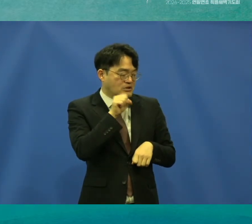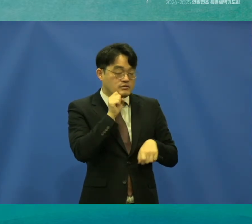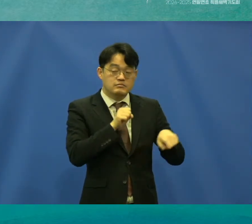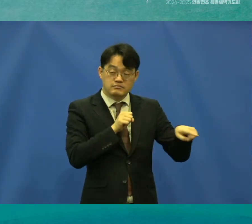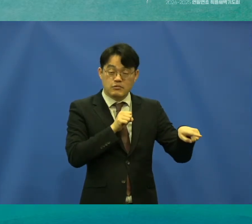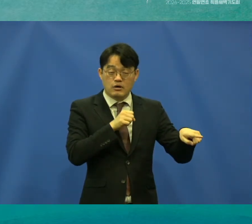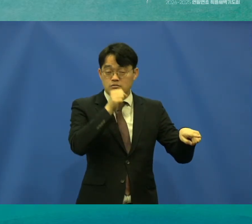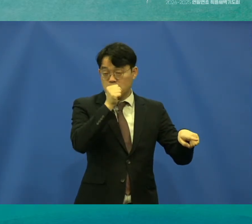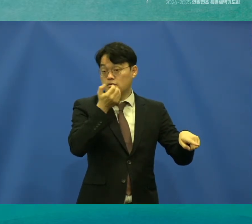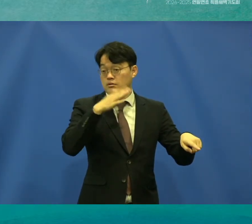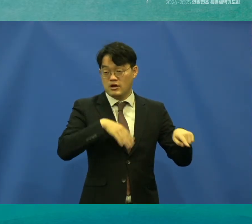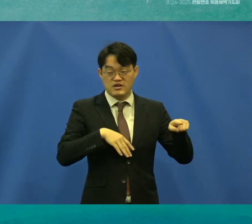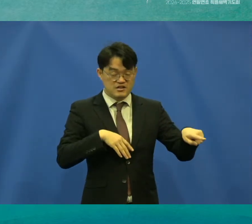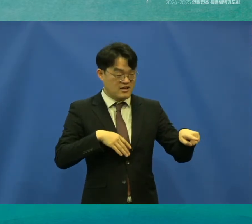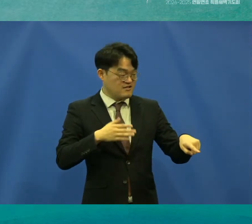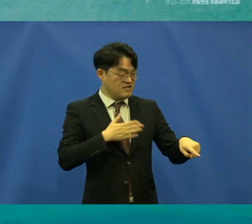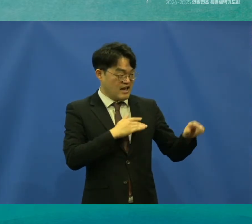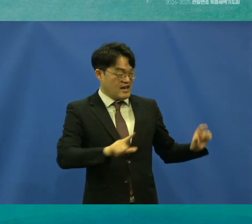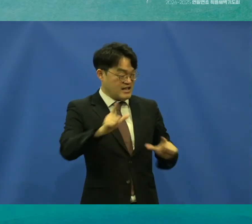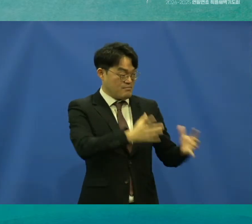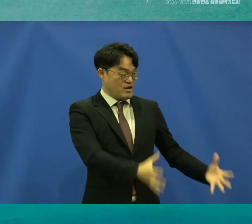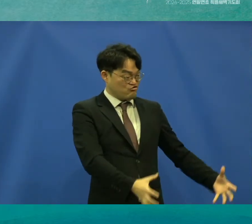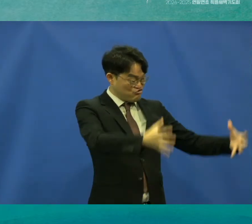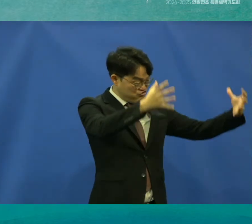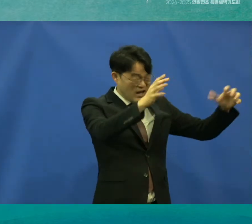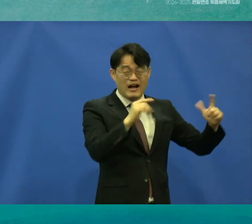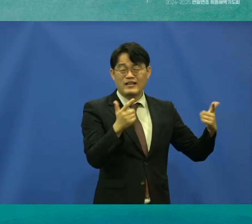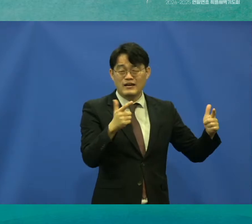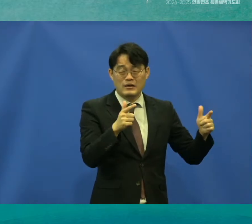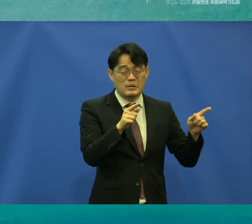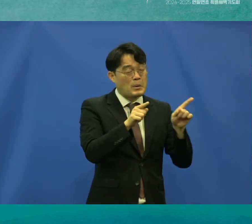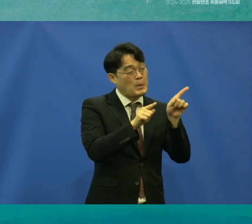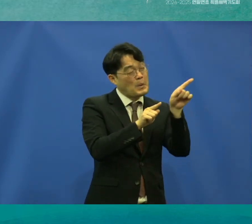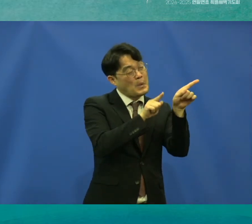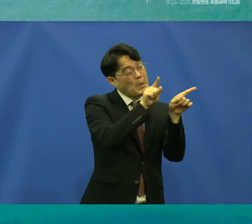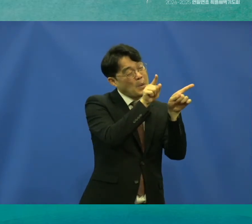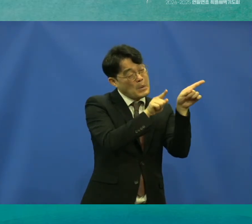그게 내 삶의 주류가 되어서는 안 돼요.